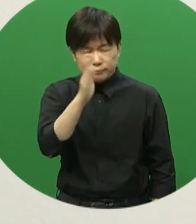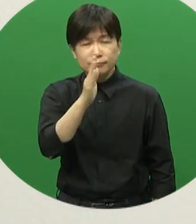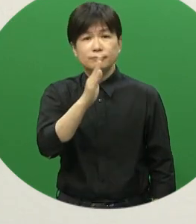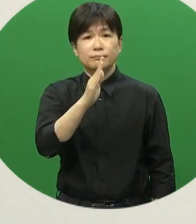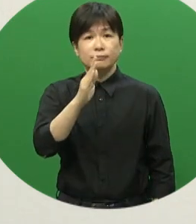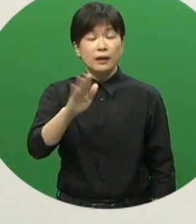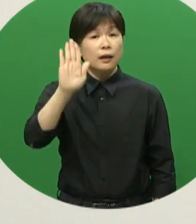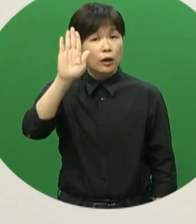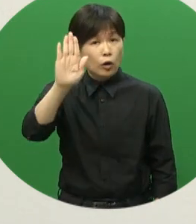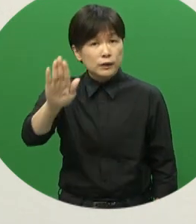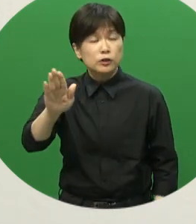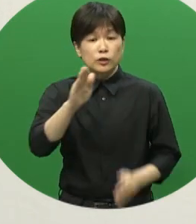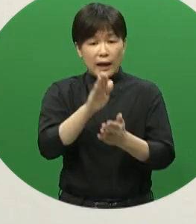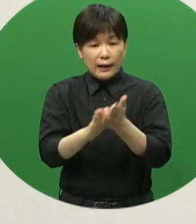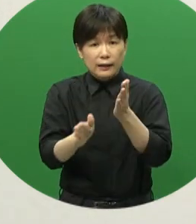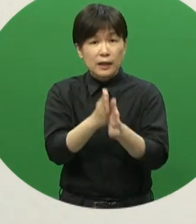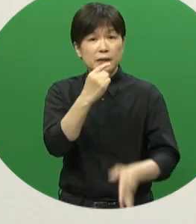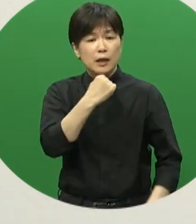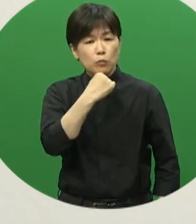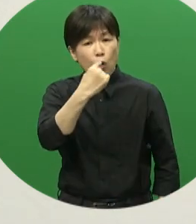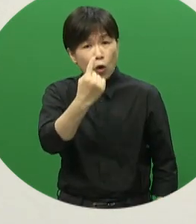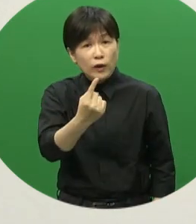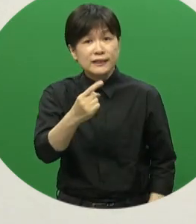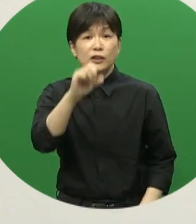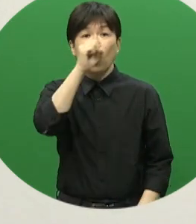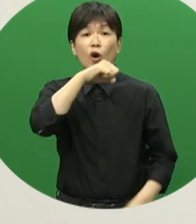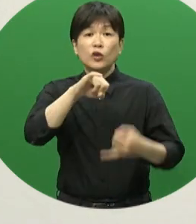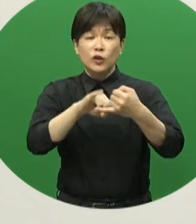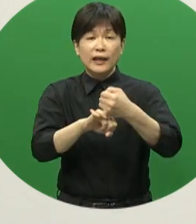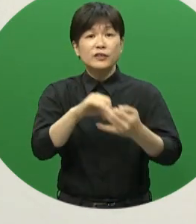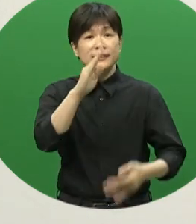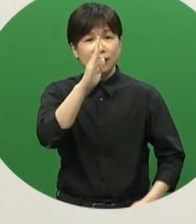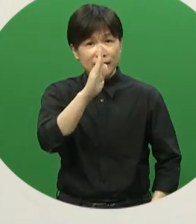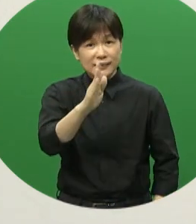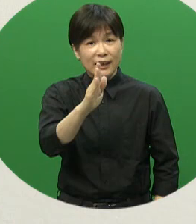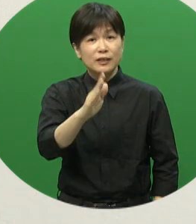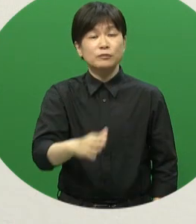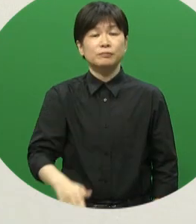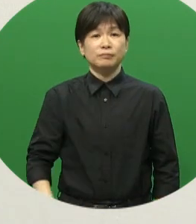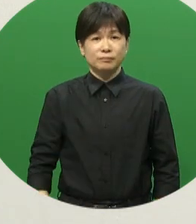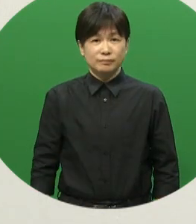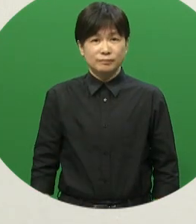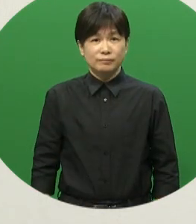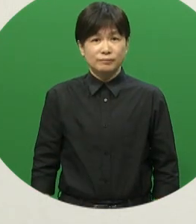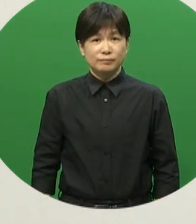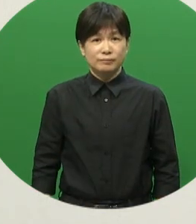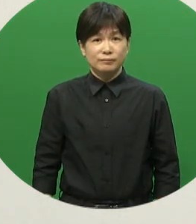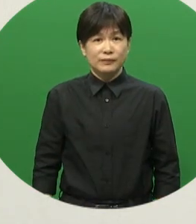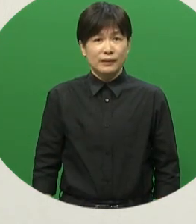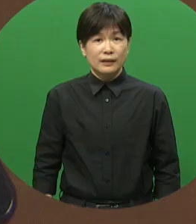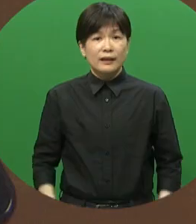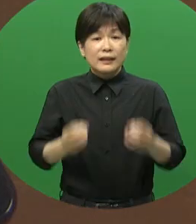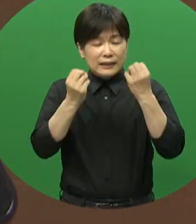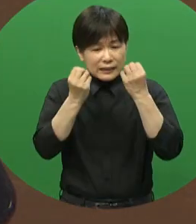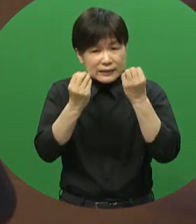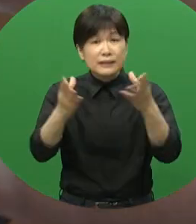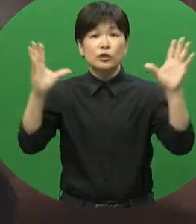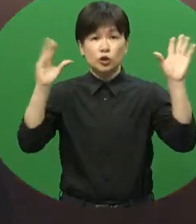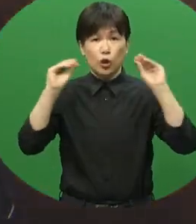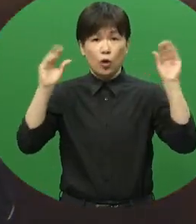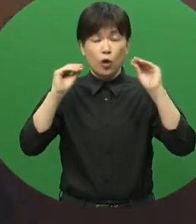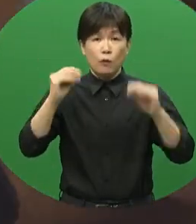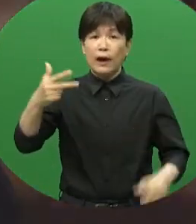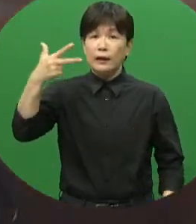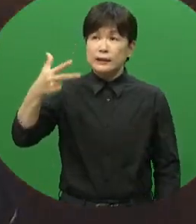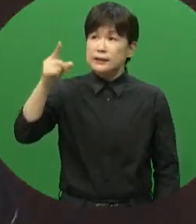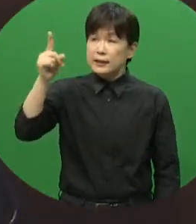種を控えていただき、コールセンターまたは予約専用サイトで再予約を行ってください。 最新情